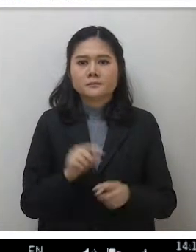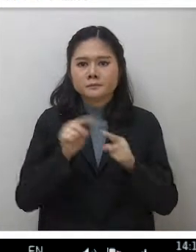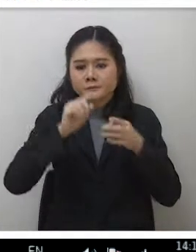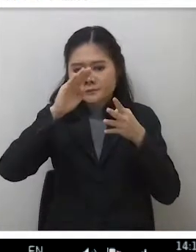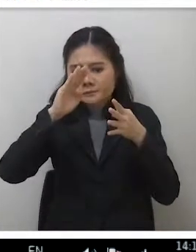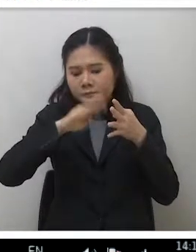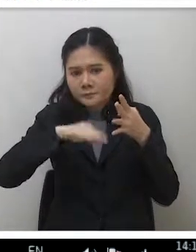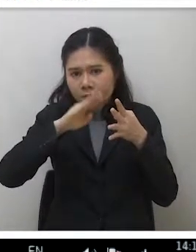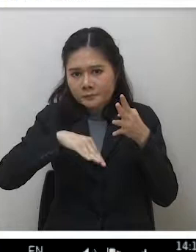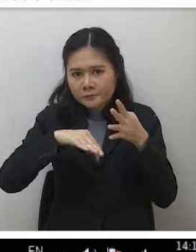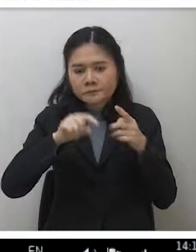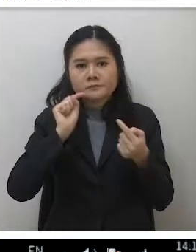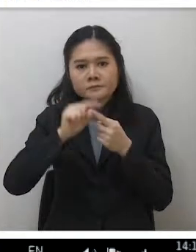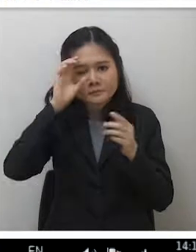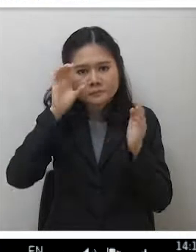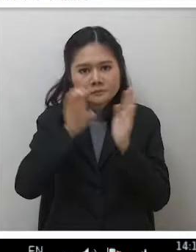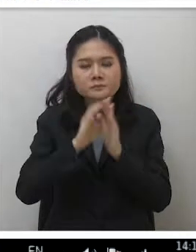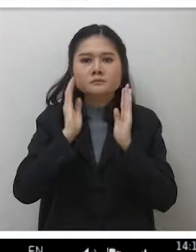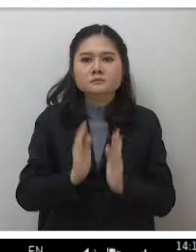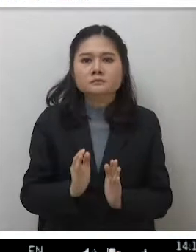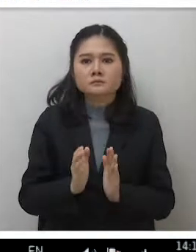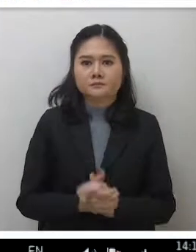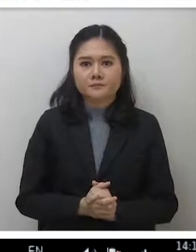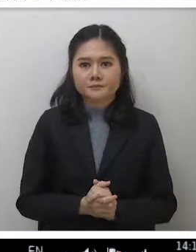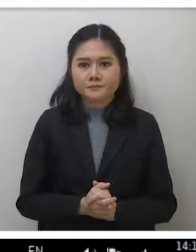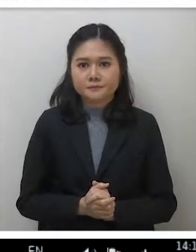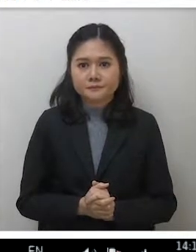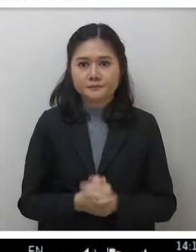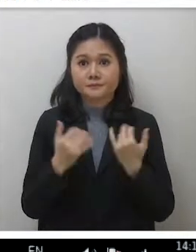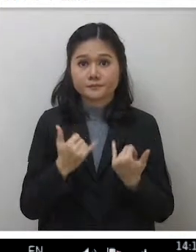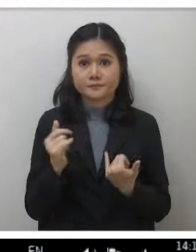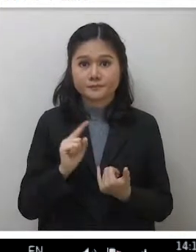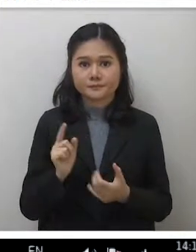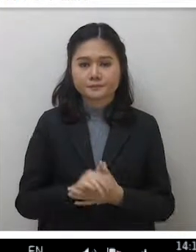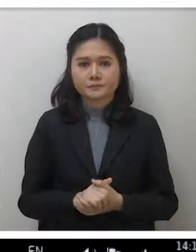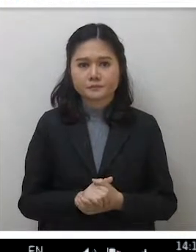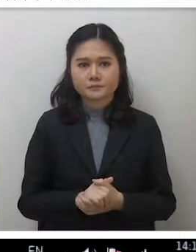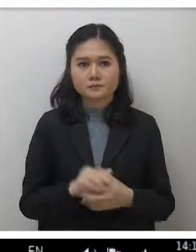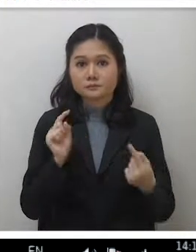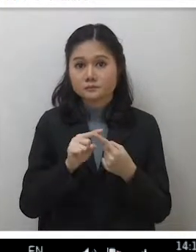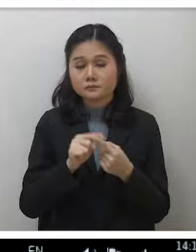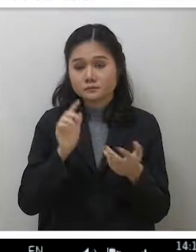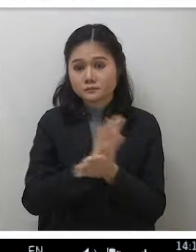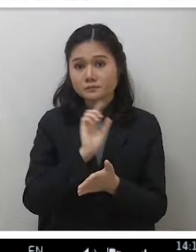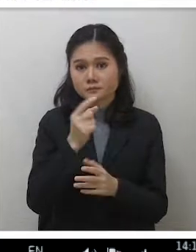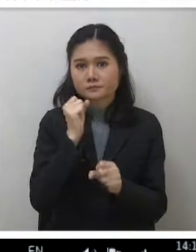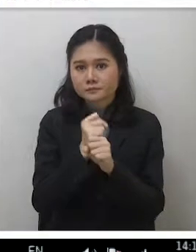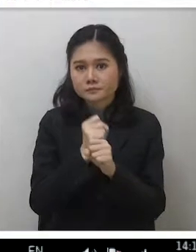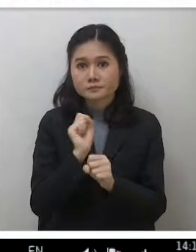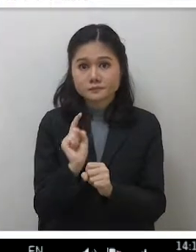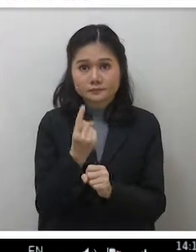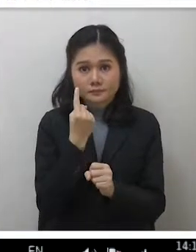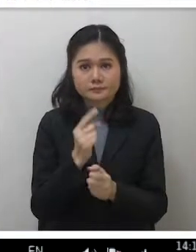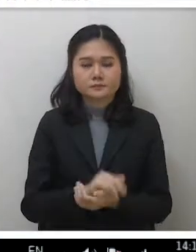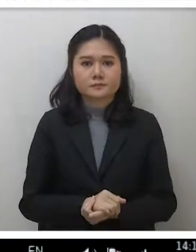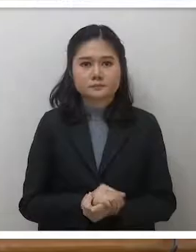ต้รูปตัวคนของเรานะครับคราวนี้ไอ้เลเยอร์ใหม่ที่เราสร้างขึ้นมานี่แหละเ